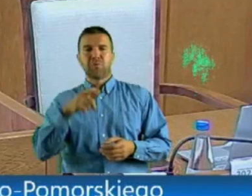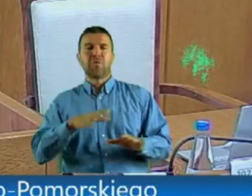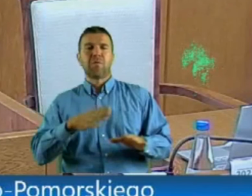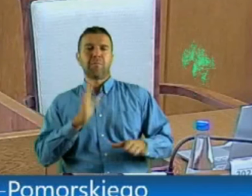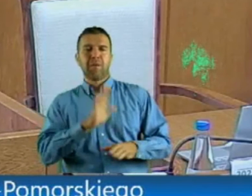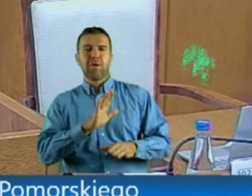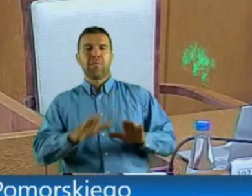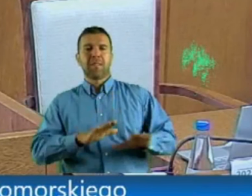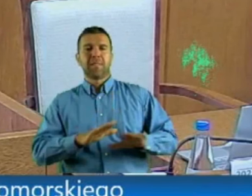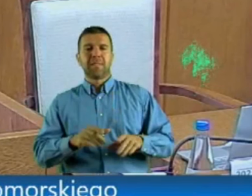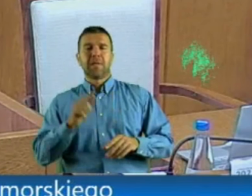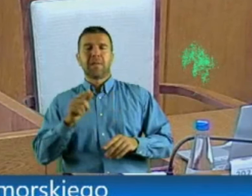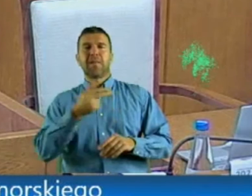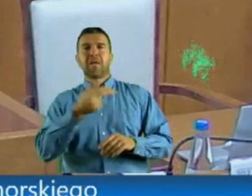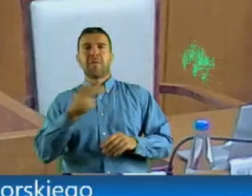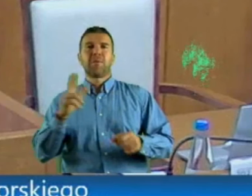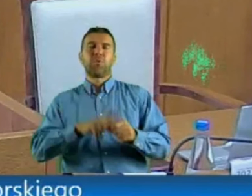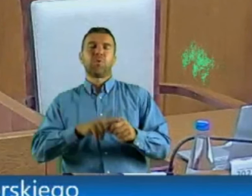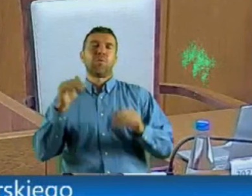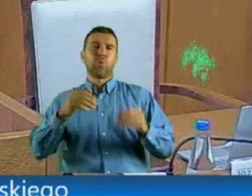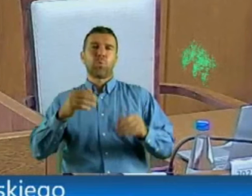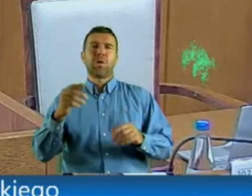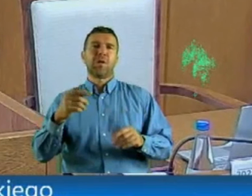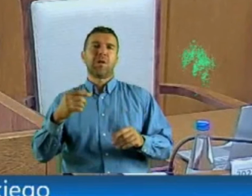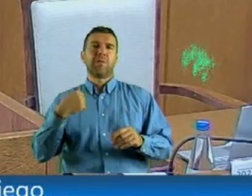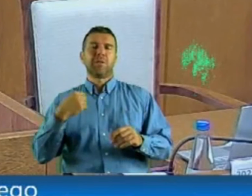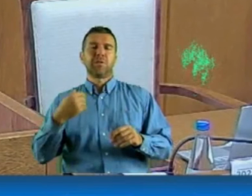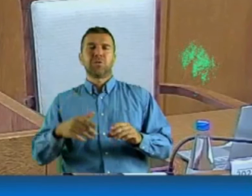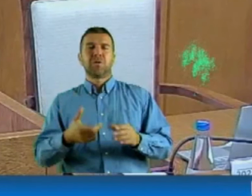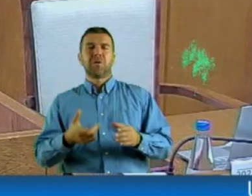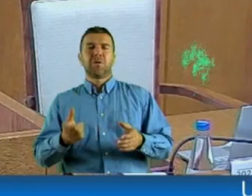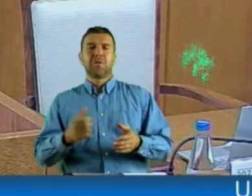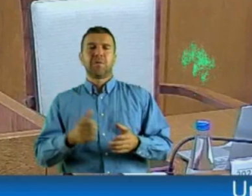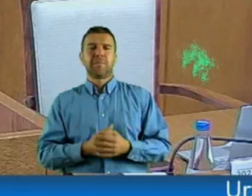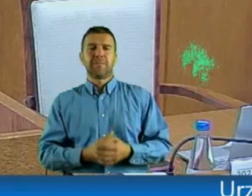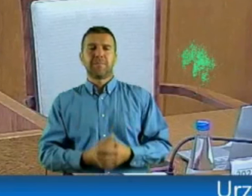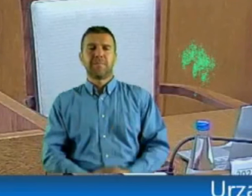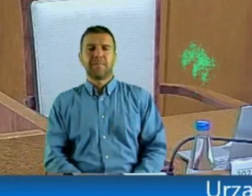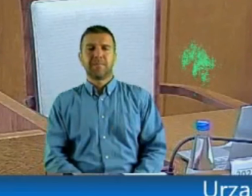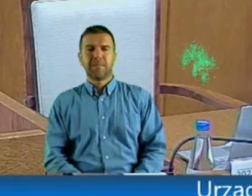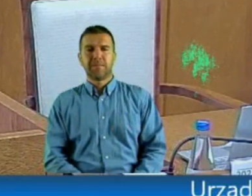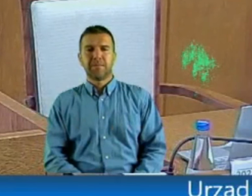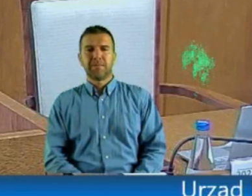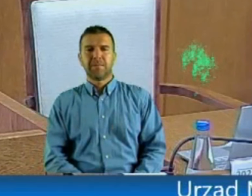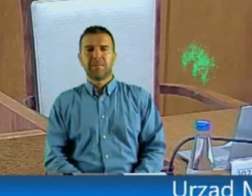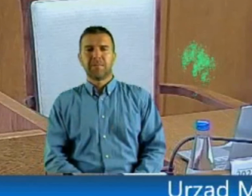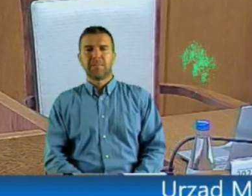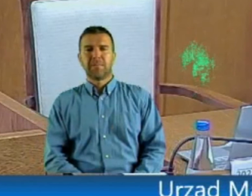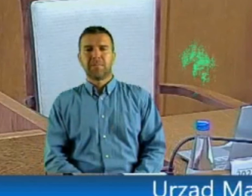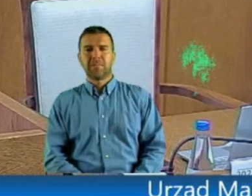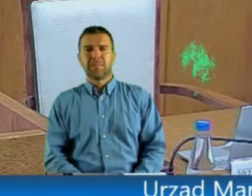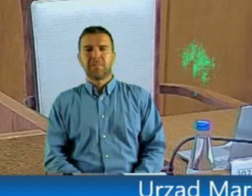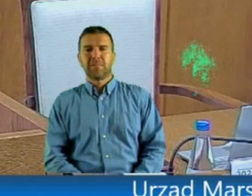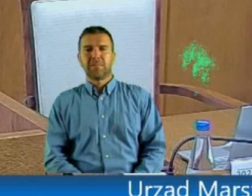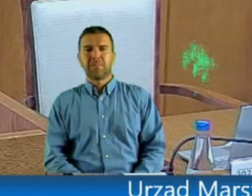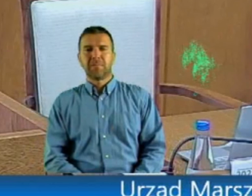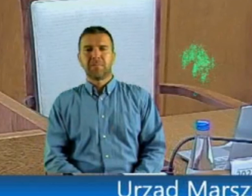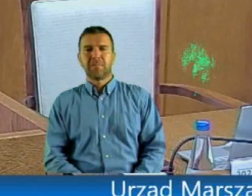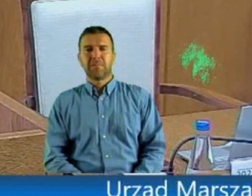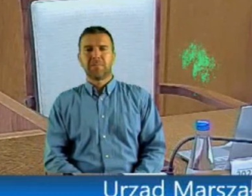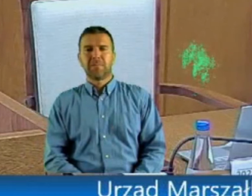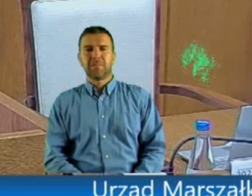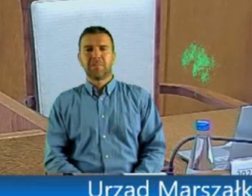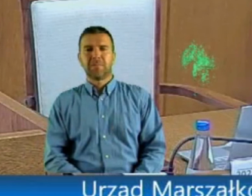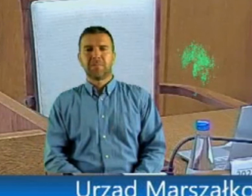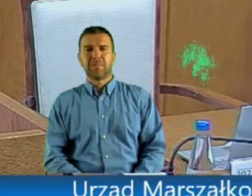miejsce. Tematy, które mogłyby się znaleźć, temat bardzo istotny, zmian klimatycznych, to co dzieci, młodzież,